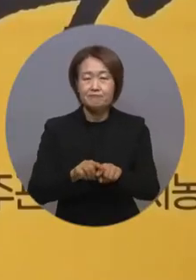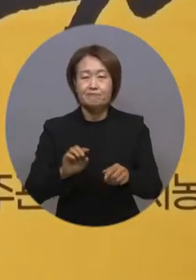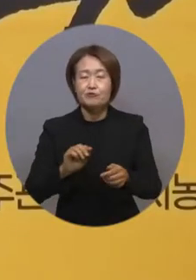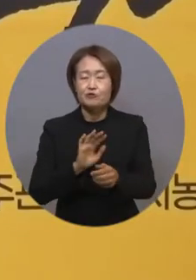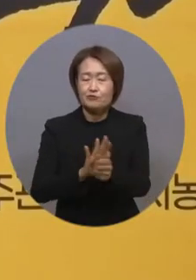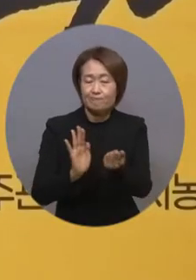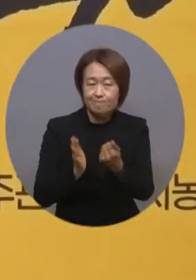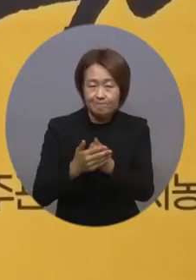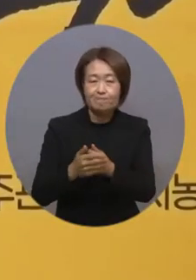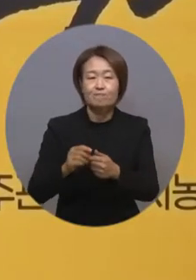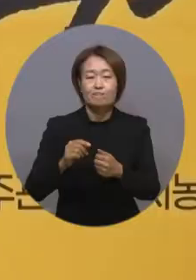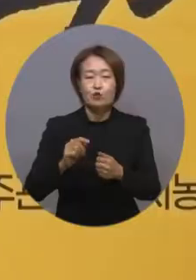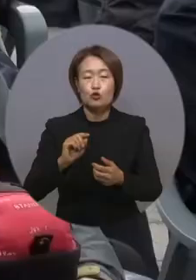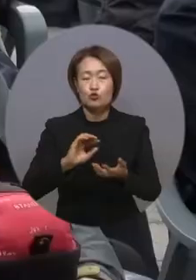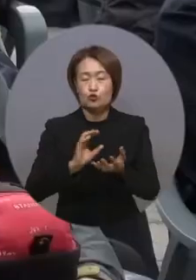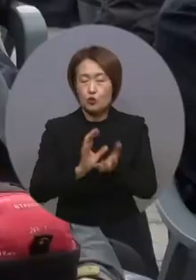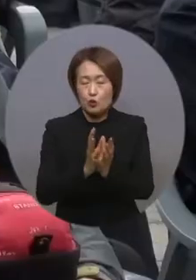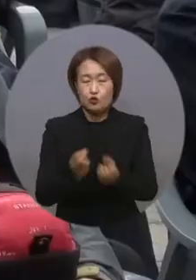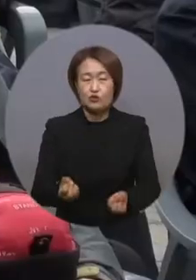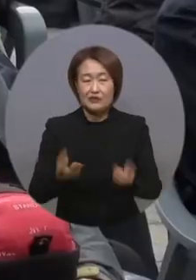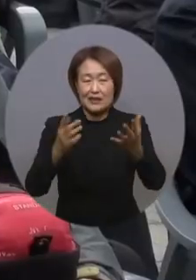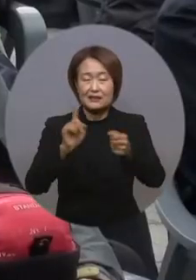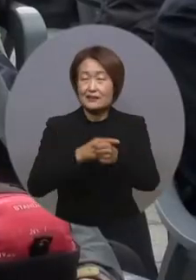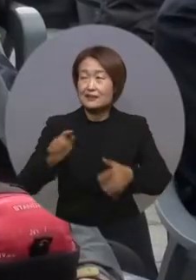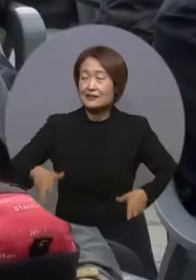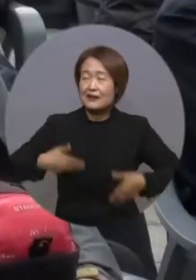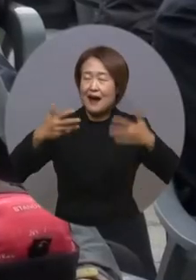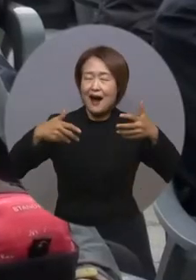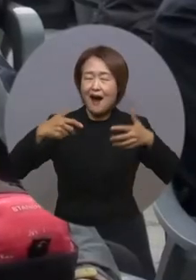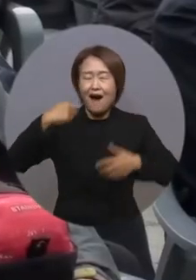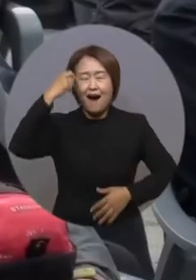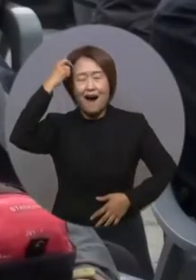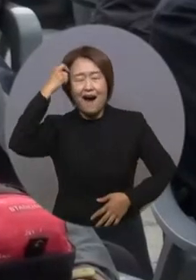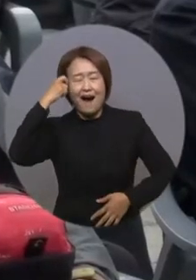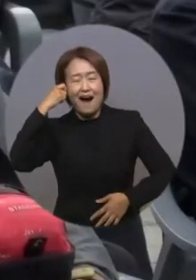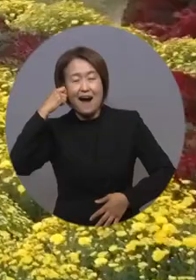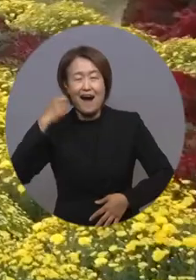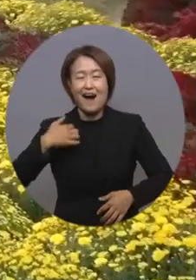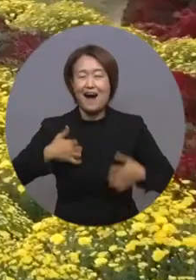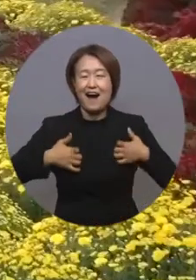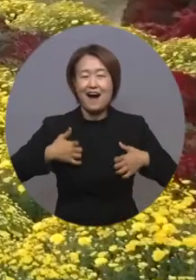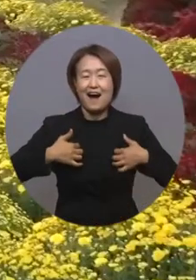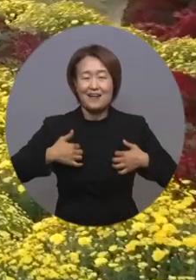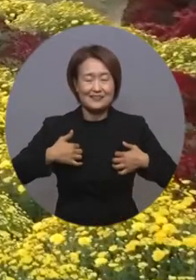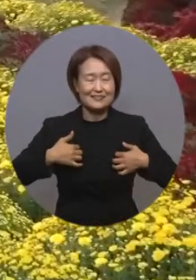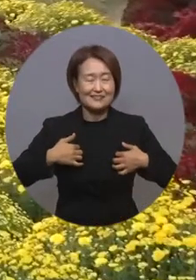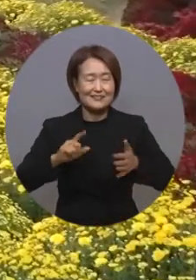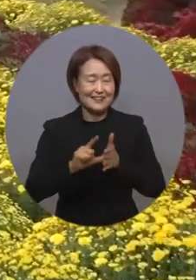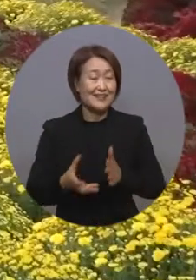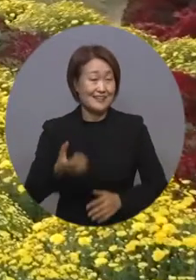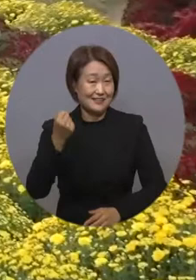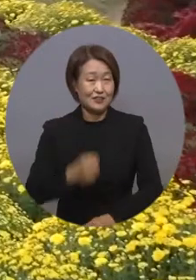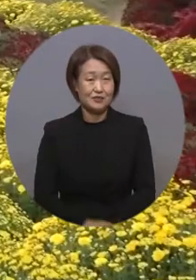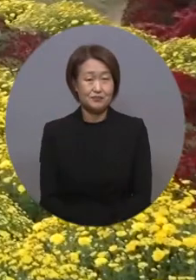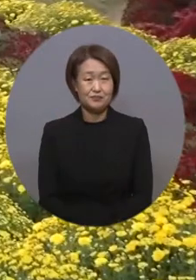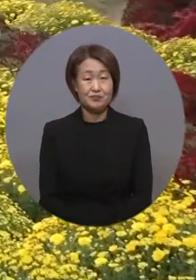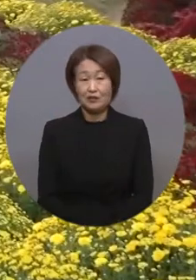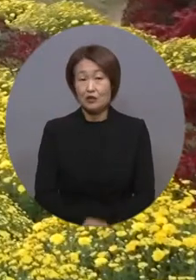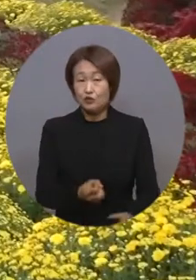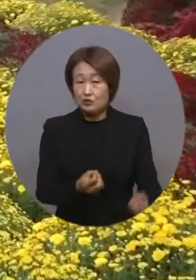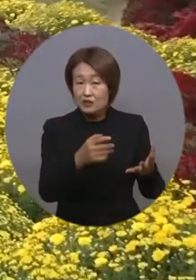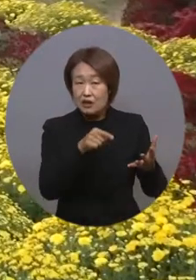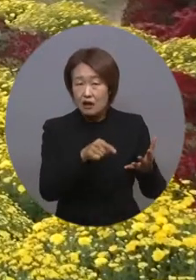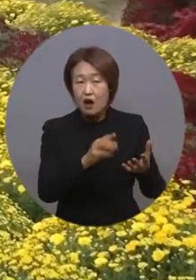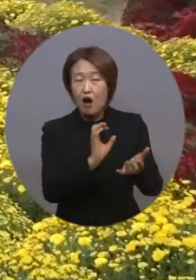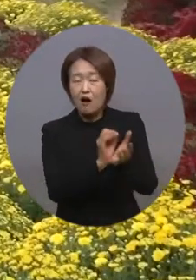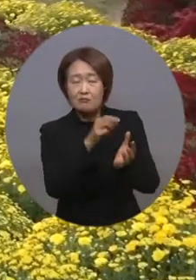기획했으며 축제를 통해 가을의 정취를 느끼며 힐링의 시간을 보냈습니다. 익산 천만송이 국화축제는